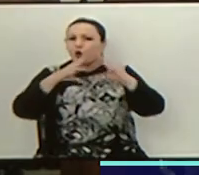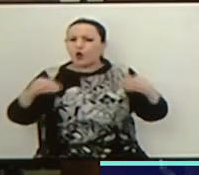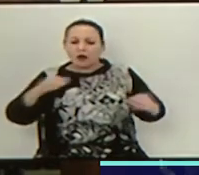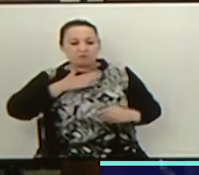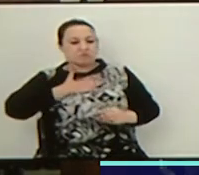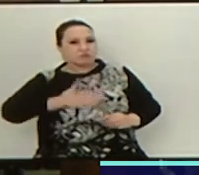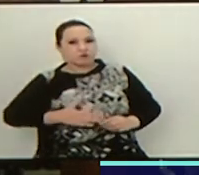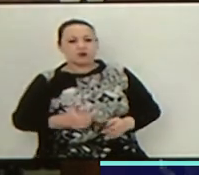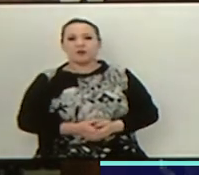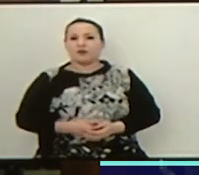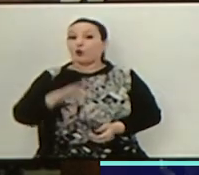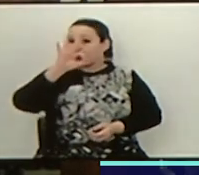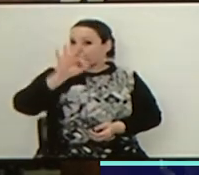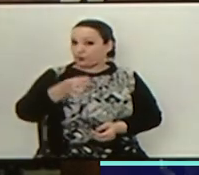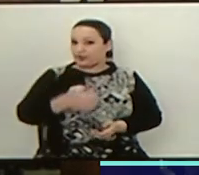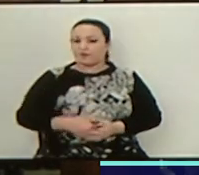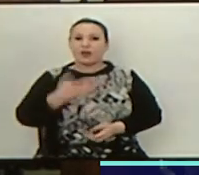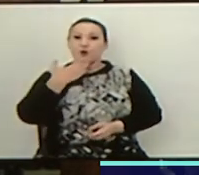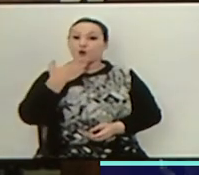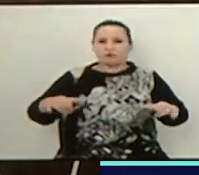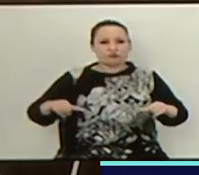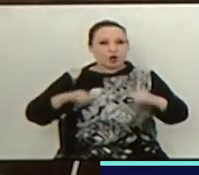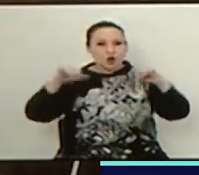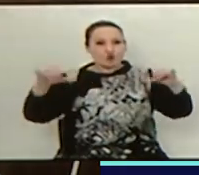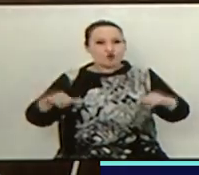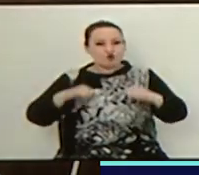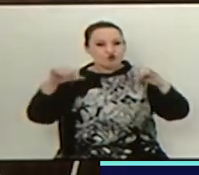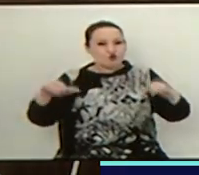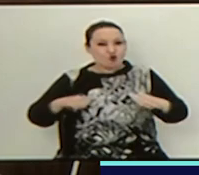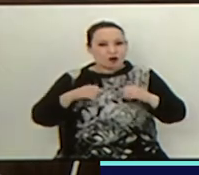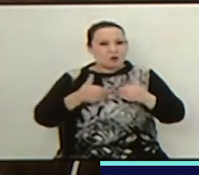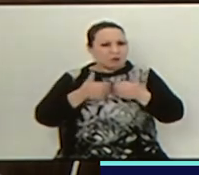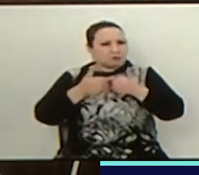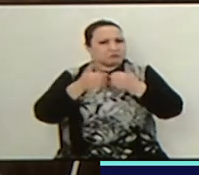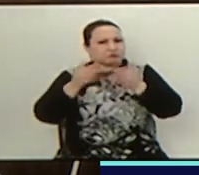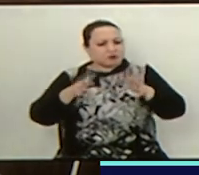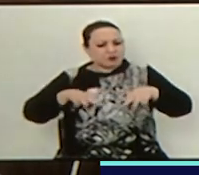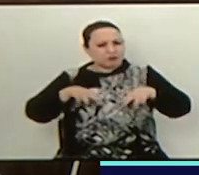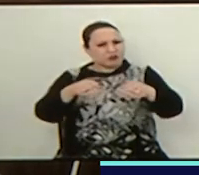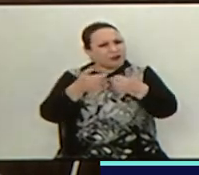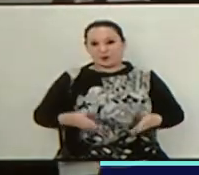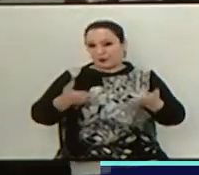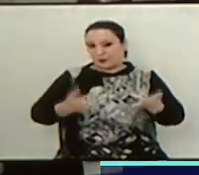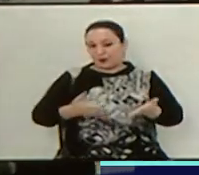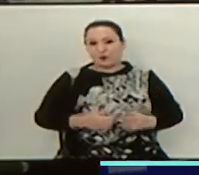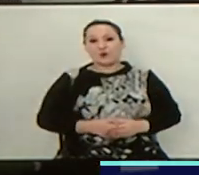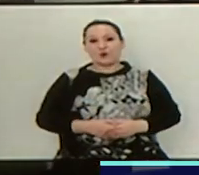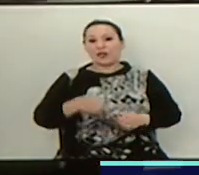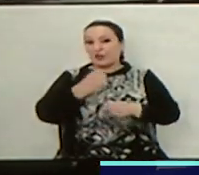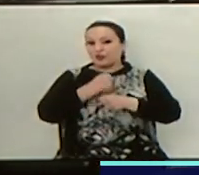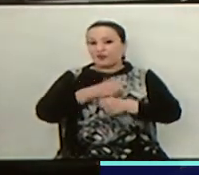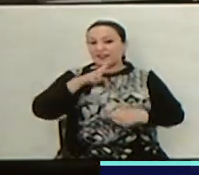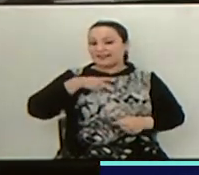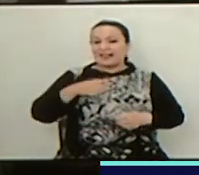الاقتصادية والاجتماعية والتي تعهد بها السيد رئيس الجمهورية عبد المجيد تبون من خلال